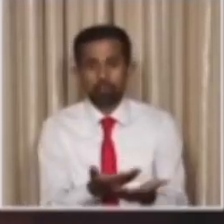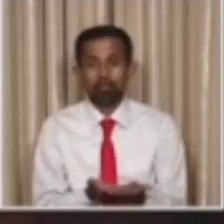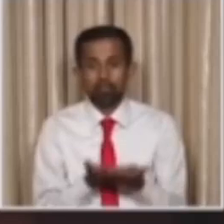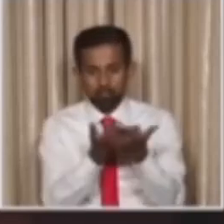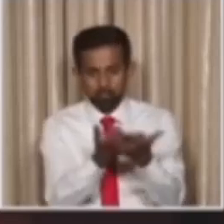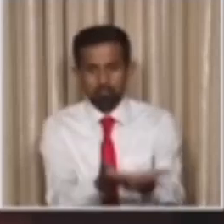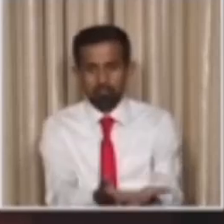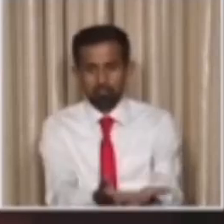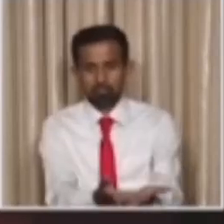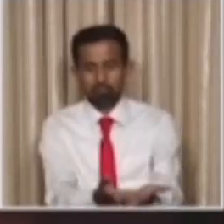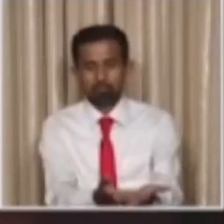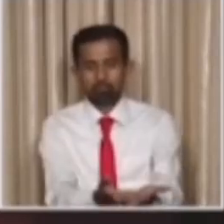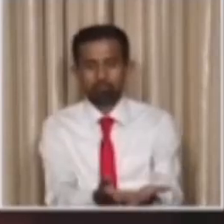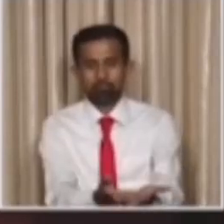කරනවා